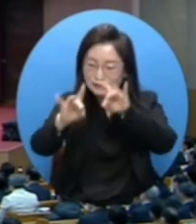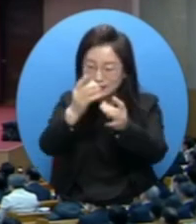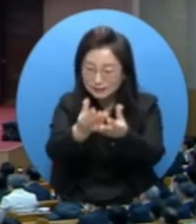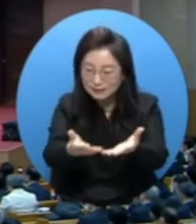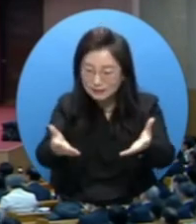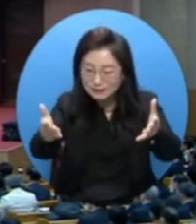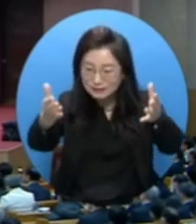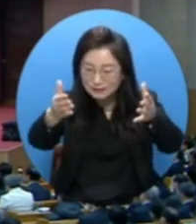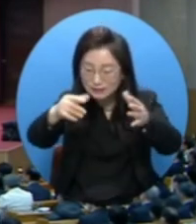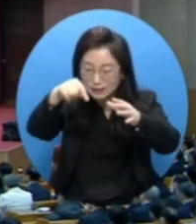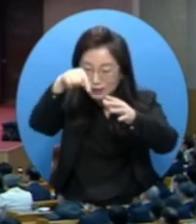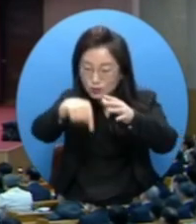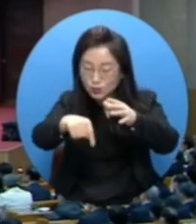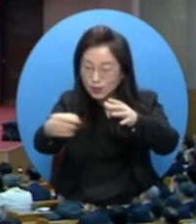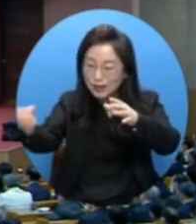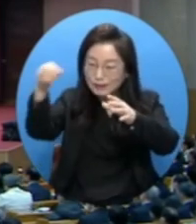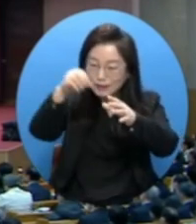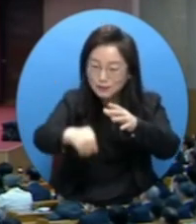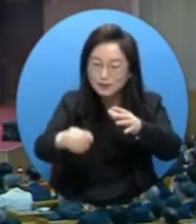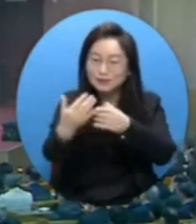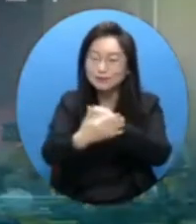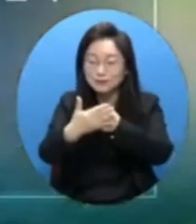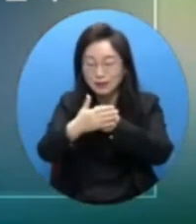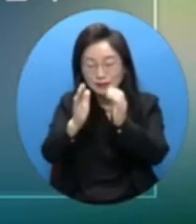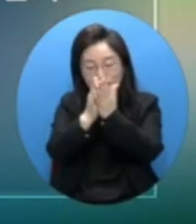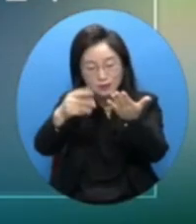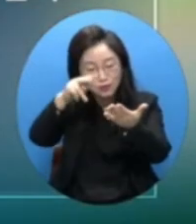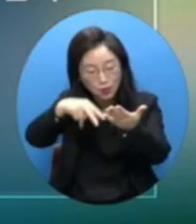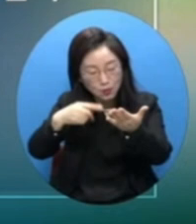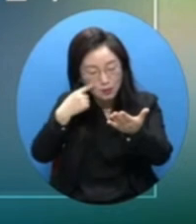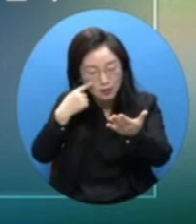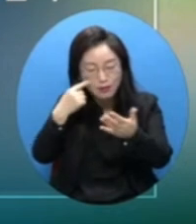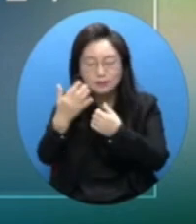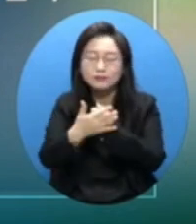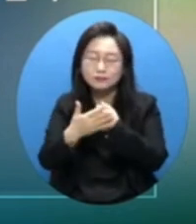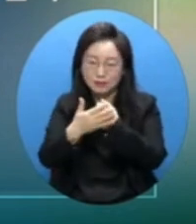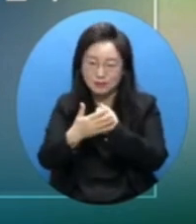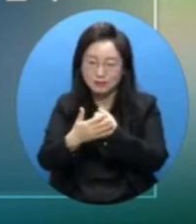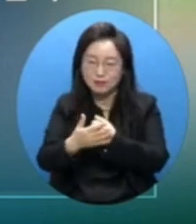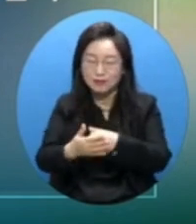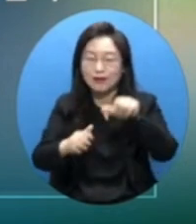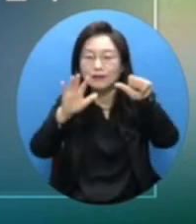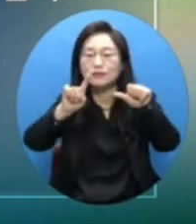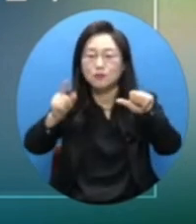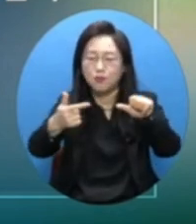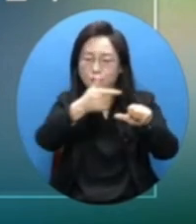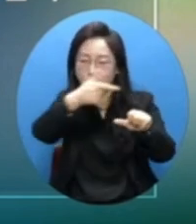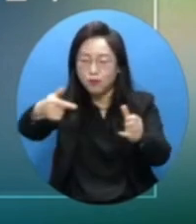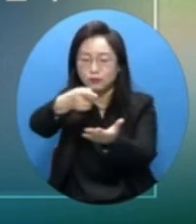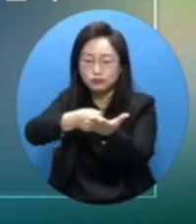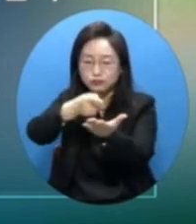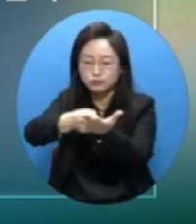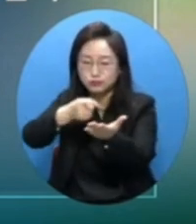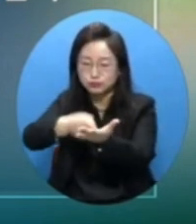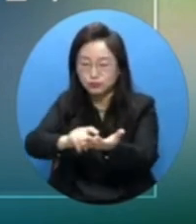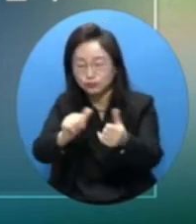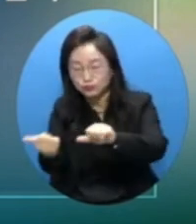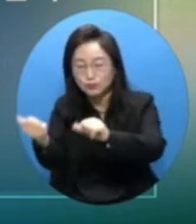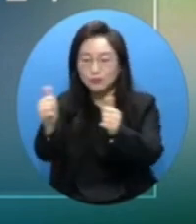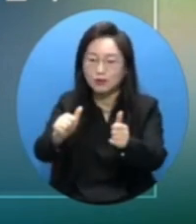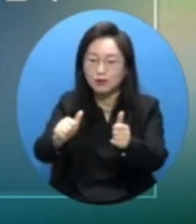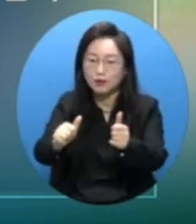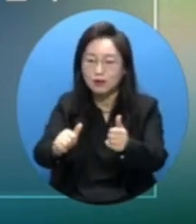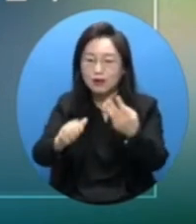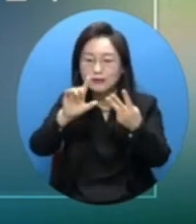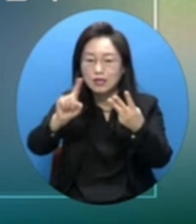은혜라는 책을 쓴 이준 목사님 책을 읽고 제가 많은 은혜를 받았습니다 다섯 번 대수술을 통해서 죽음의 고비를 높이고 세